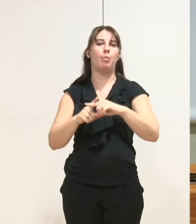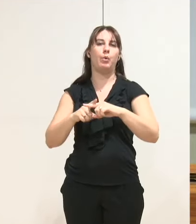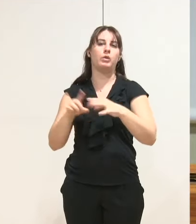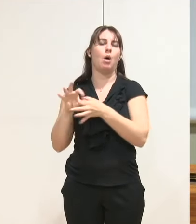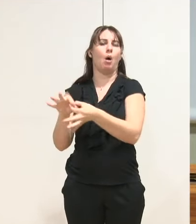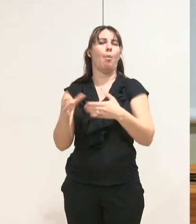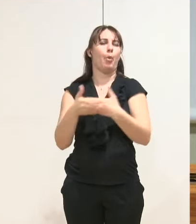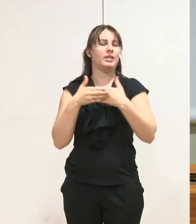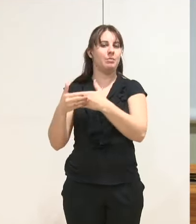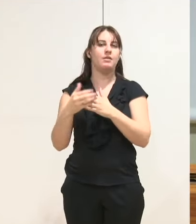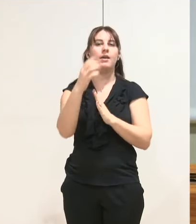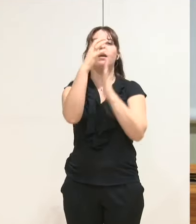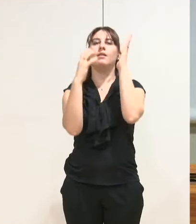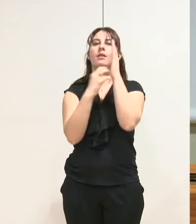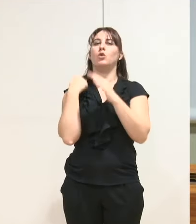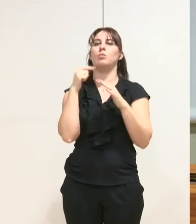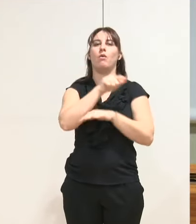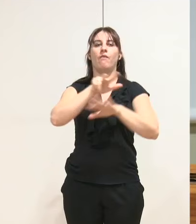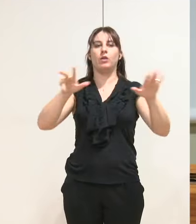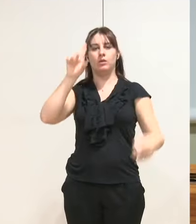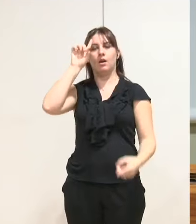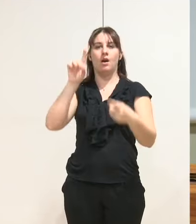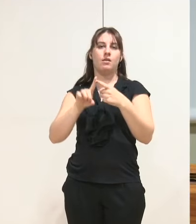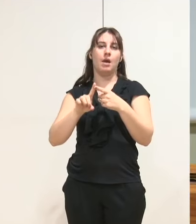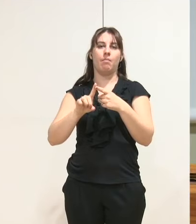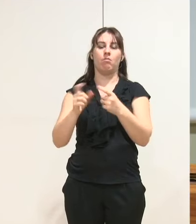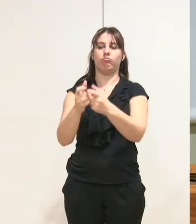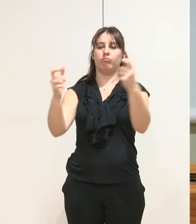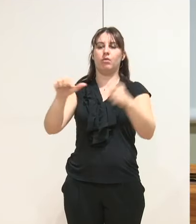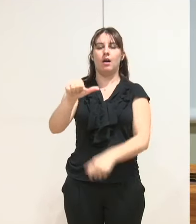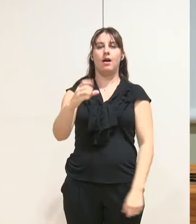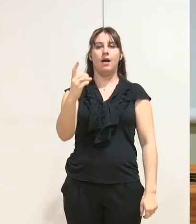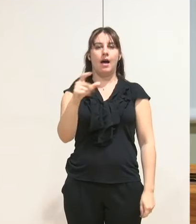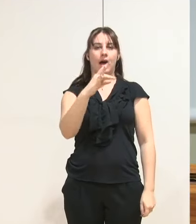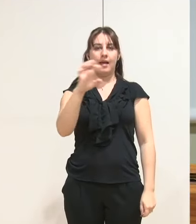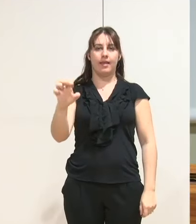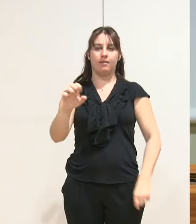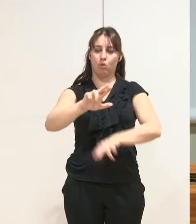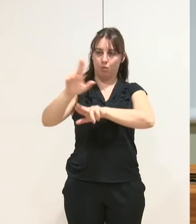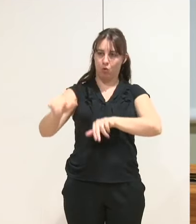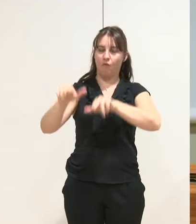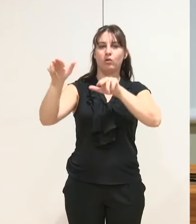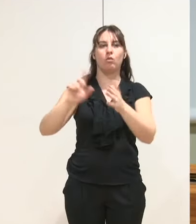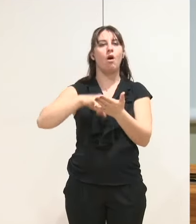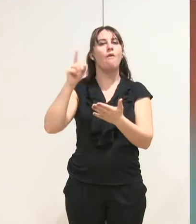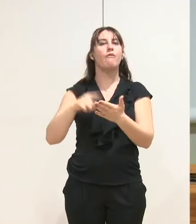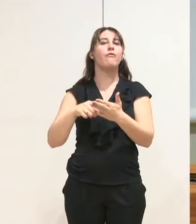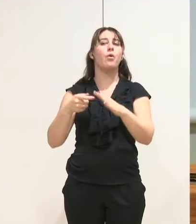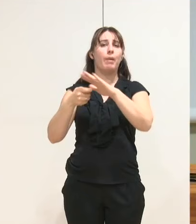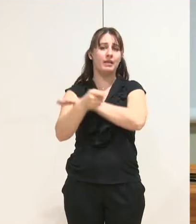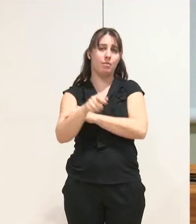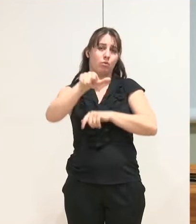délibération numéro 28 qui porte sur une convention avec la date pour le fond de participation la gestion du fond de participation